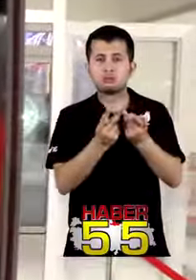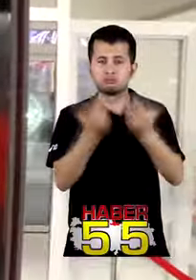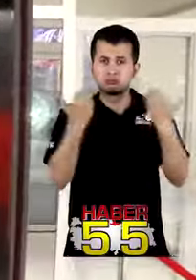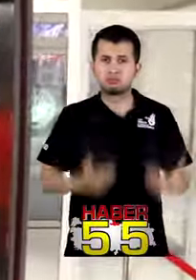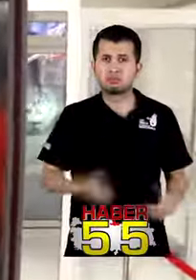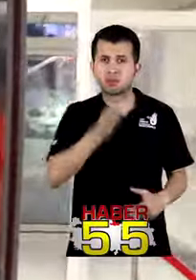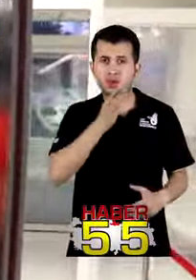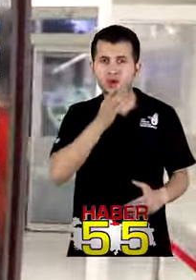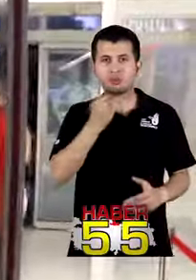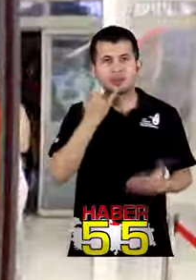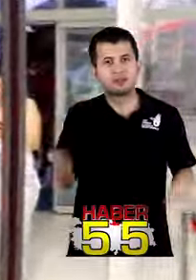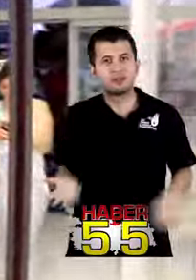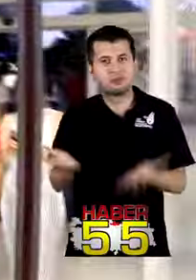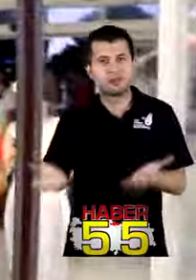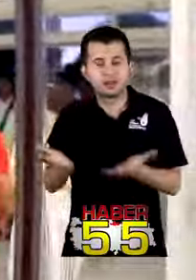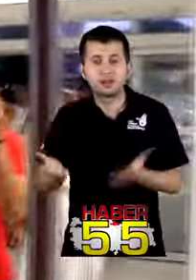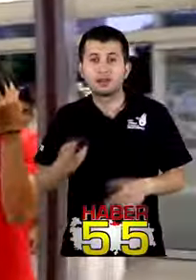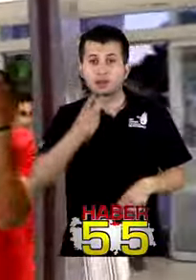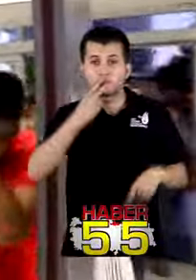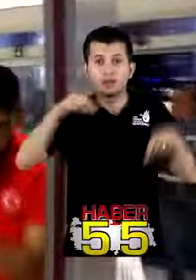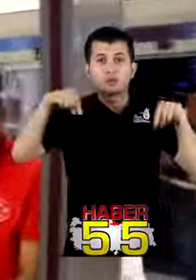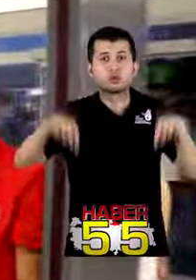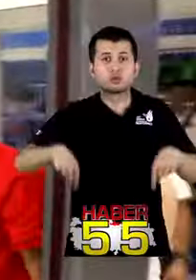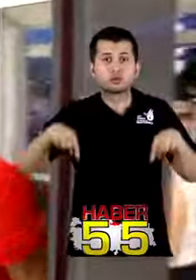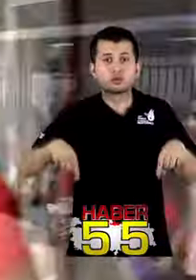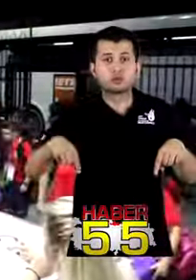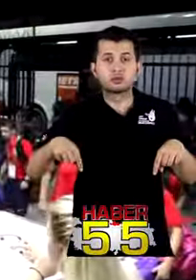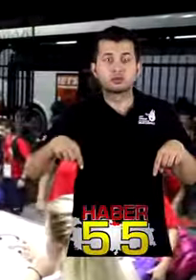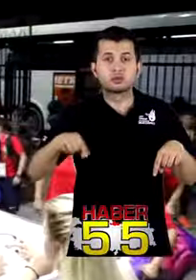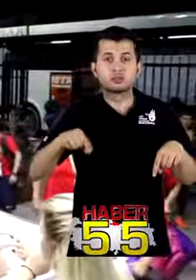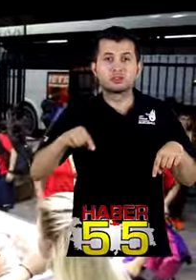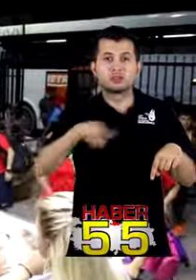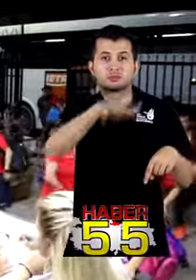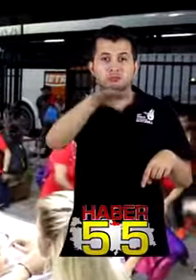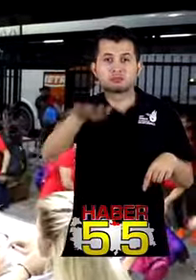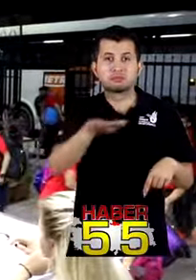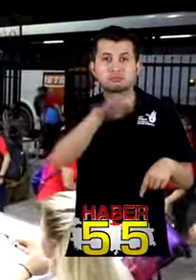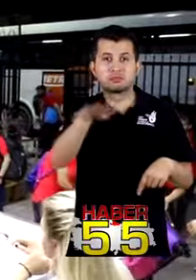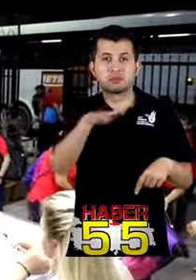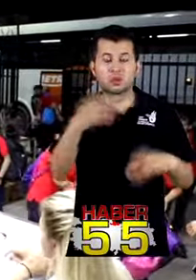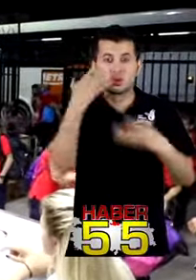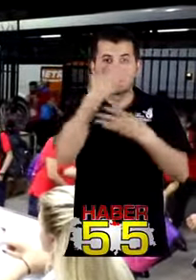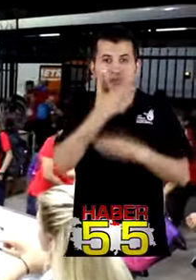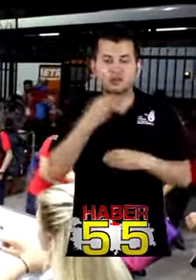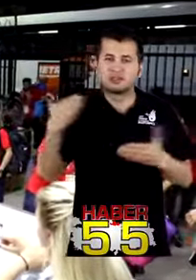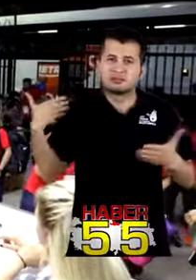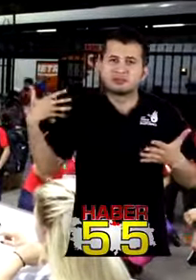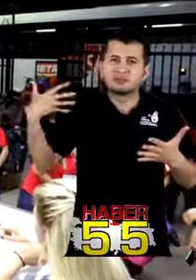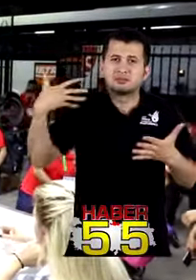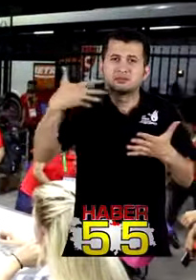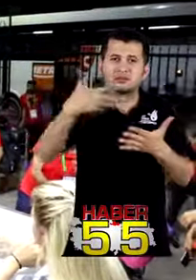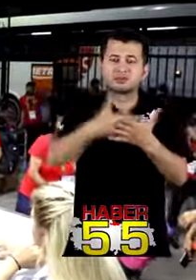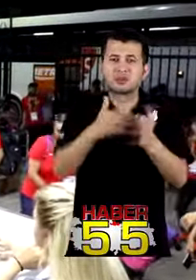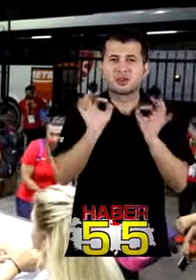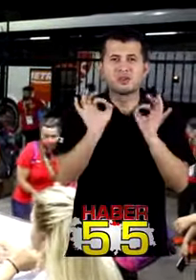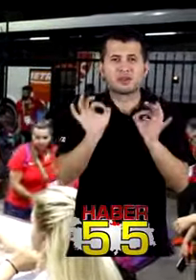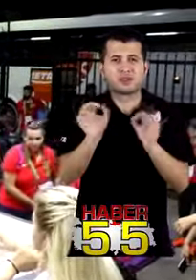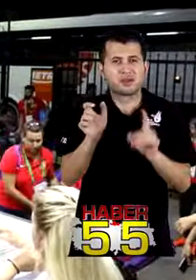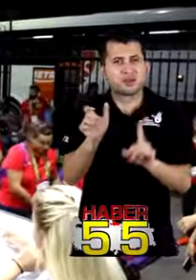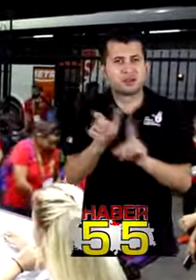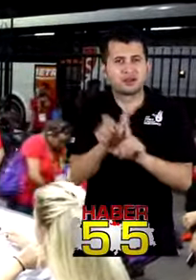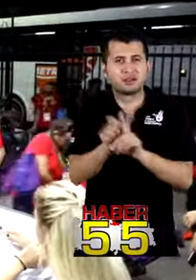misafirperverliğimizle nam salmış bir milletiz. Samsun'umuz da zaten bu coğrafyanın güzel vilayetlerinden, o özümüzde olan dokuyu